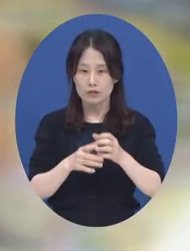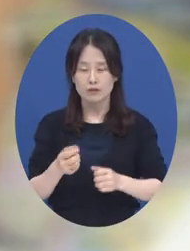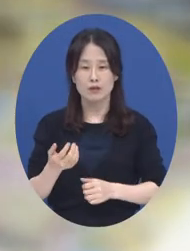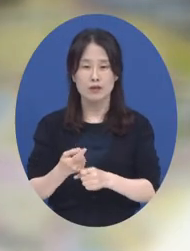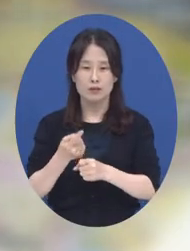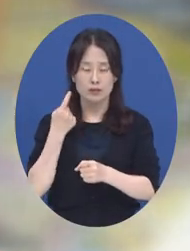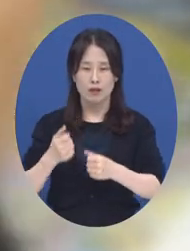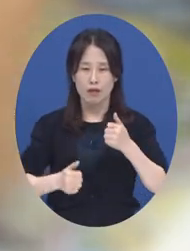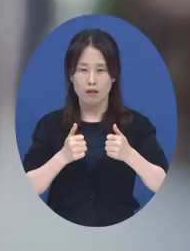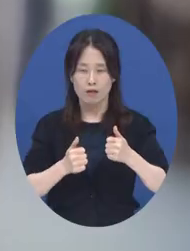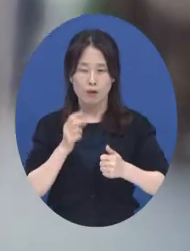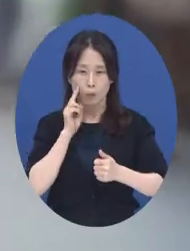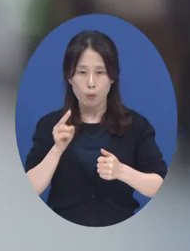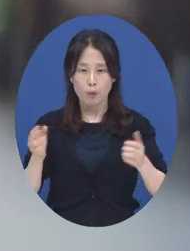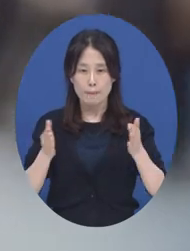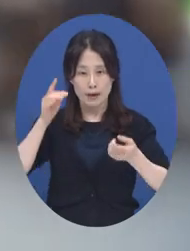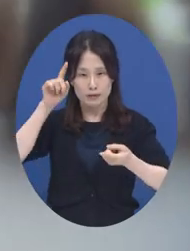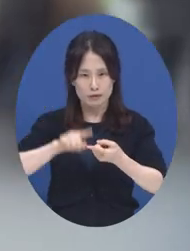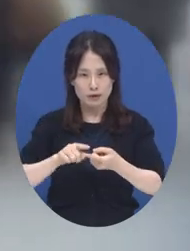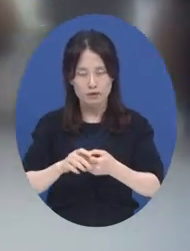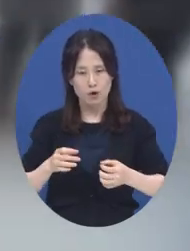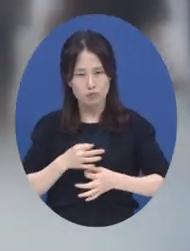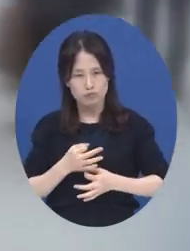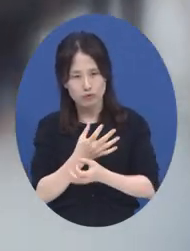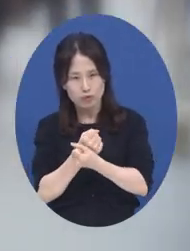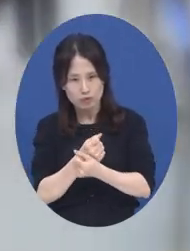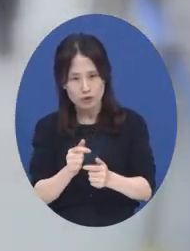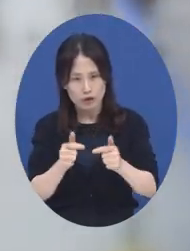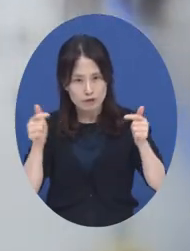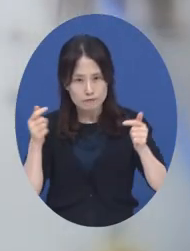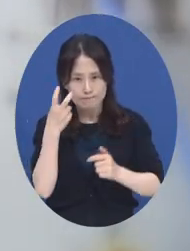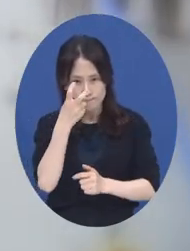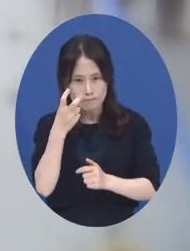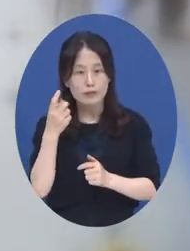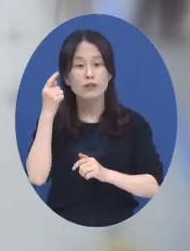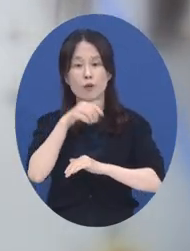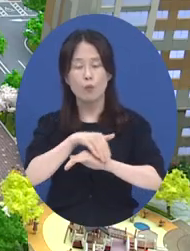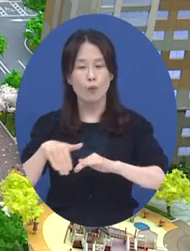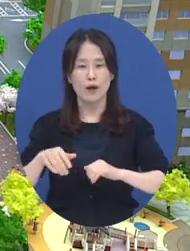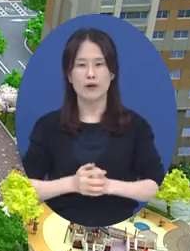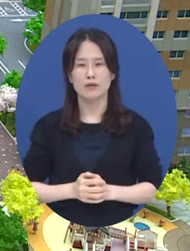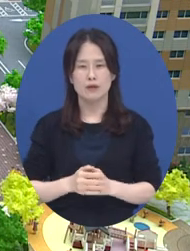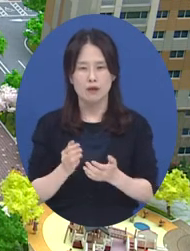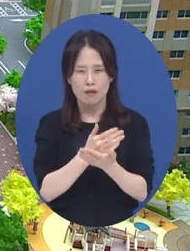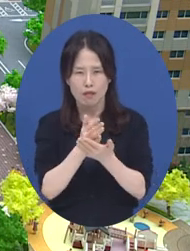경쟁률이 높았던 아파트를 대상으로 부정청약 수사를 확대하고 기획부동산 지분